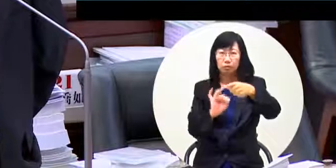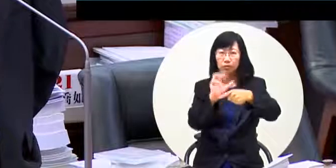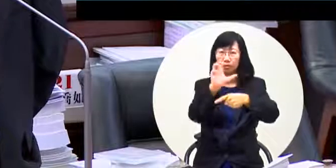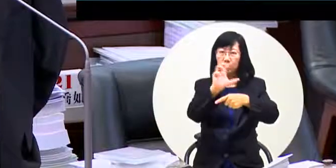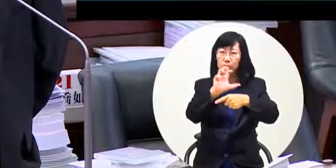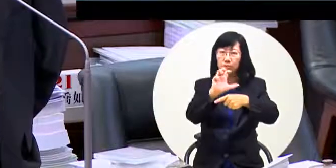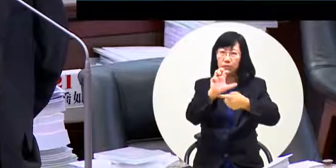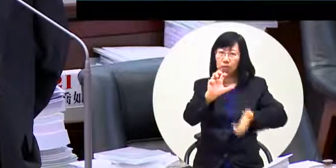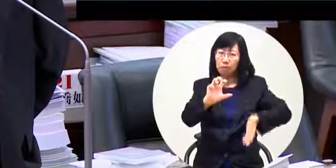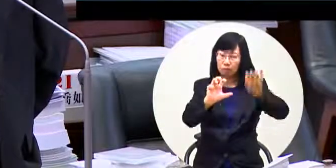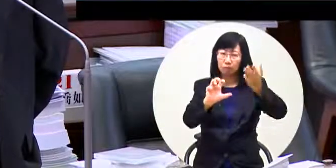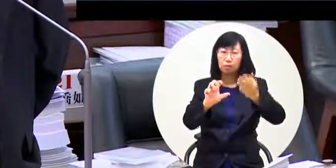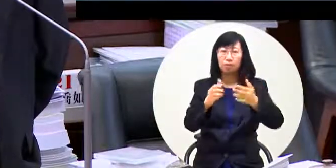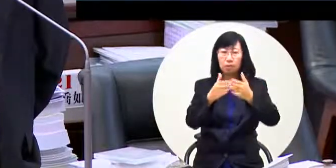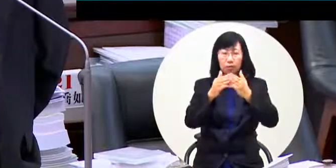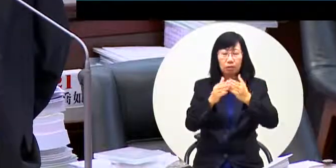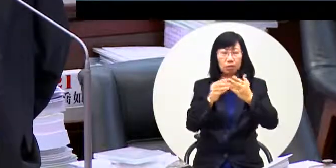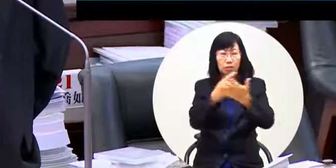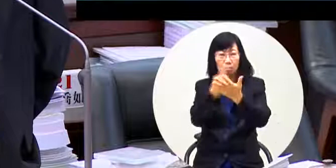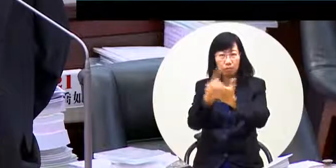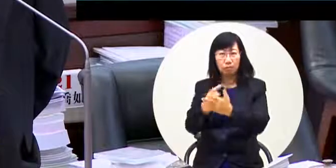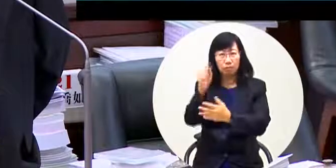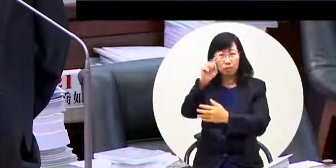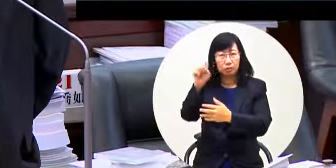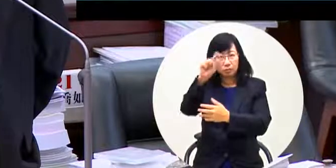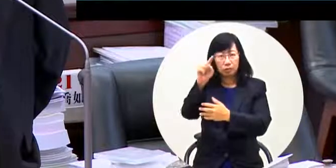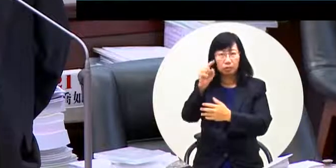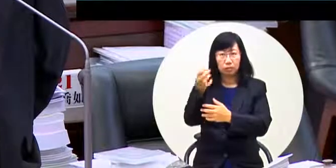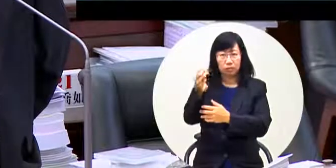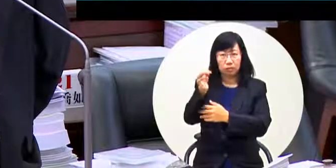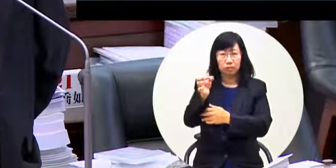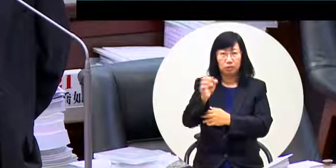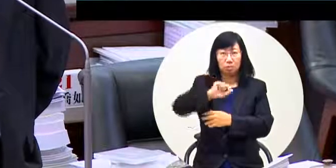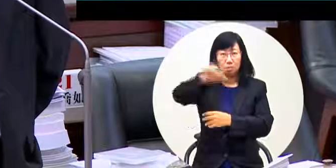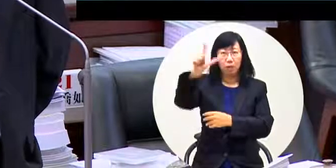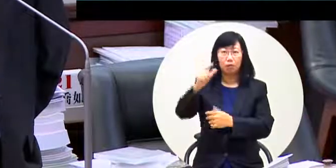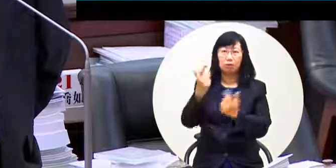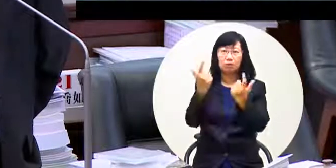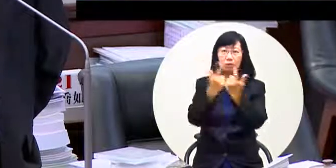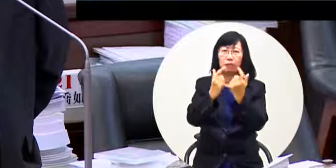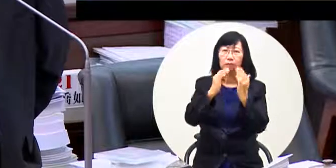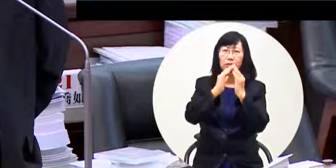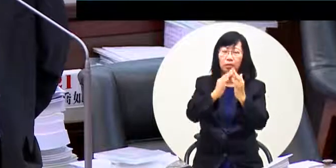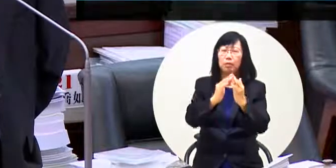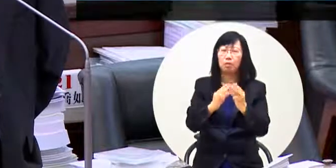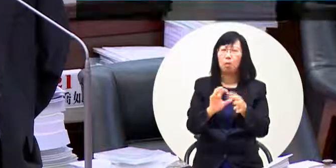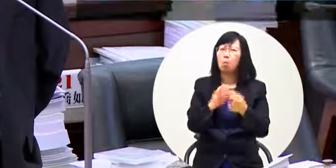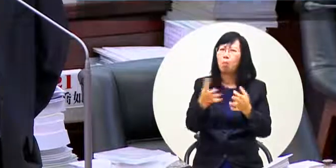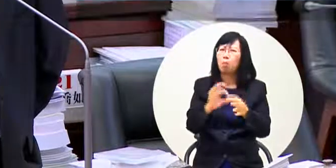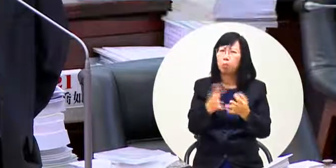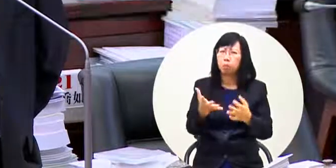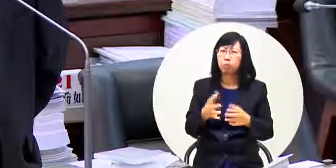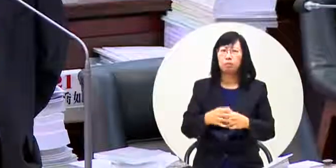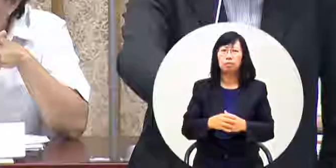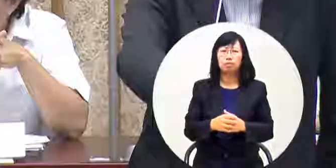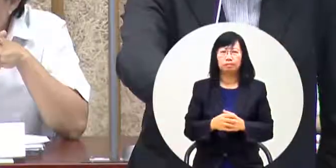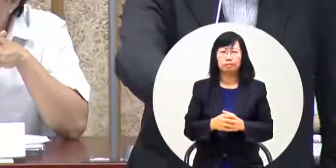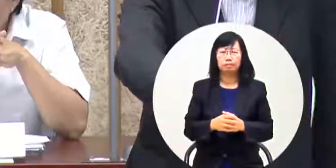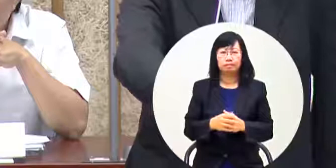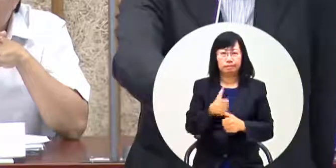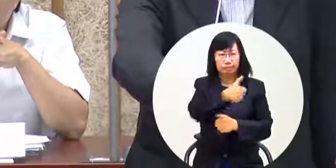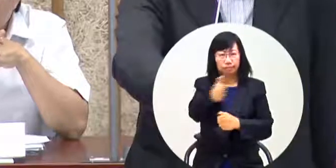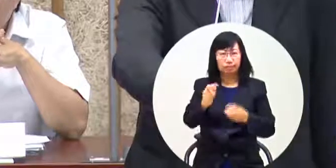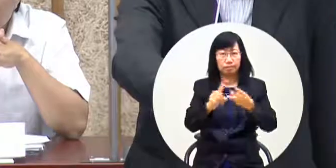北市较贵，这什么道理啊？局长，请回答。 谢谢主席，谢谢主席，谢谢那个。中光毕